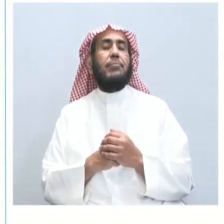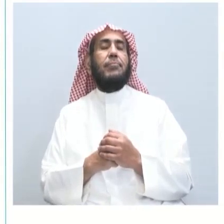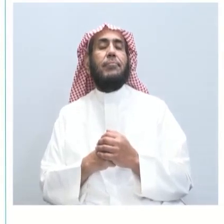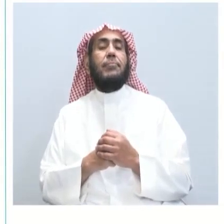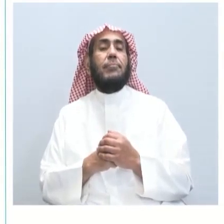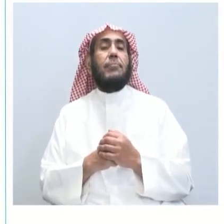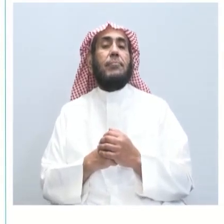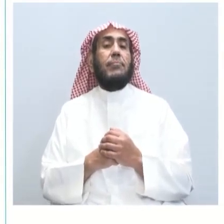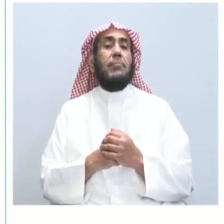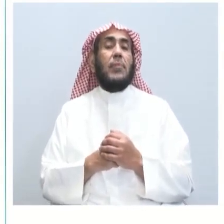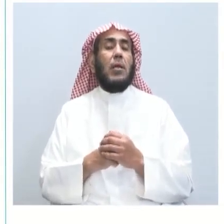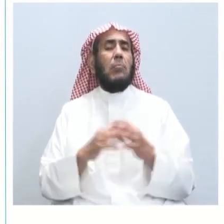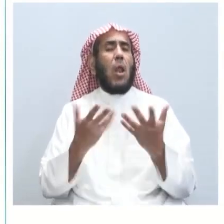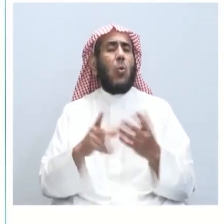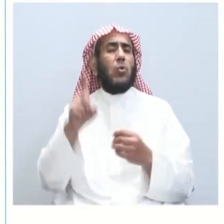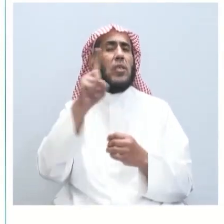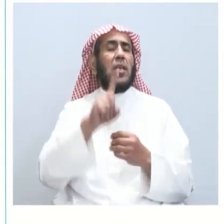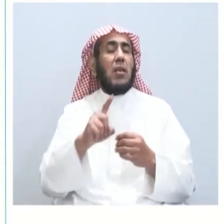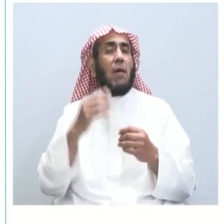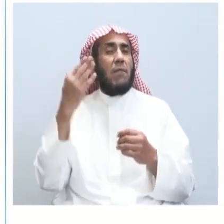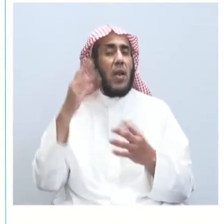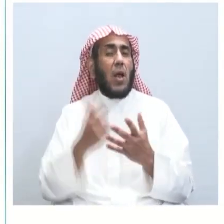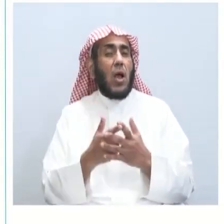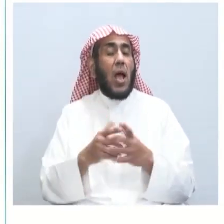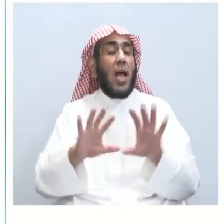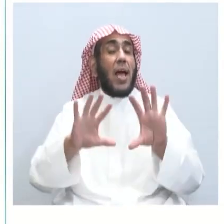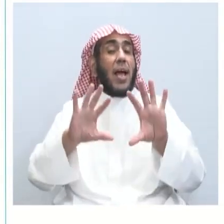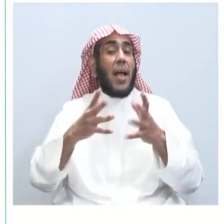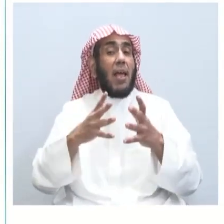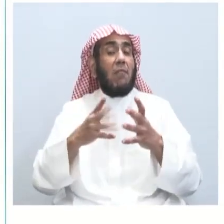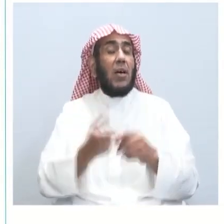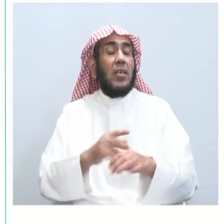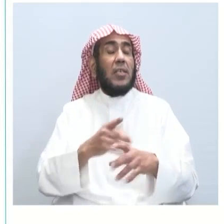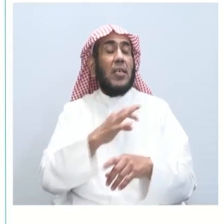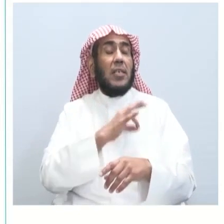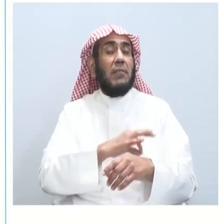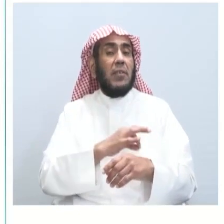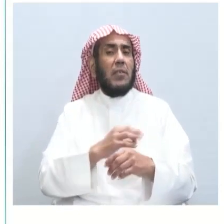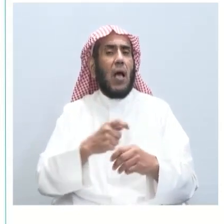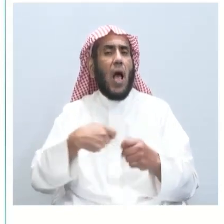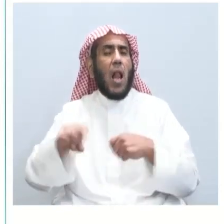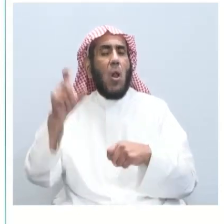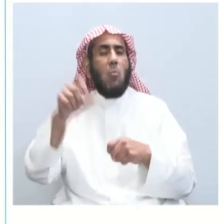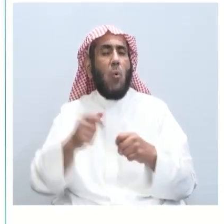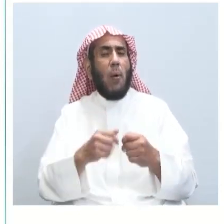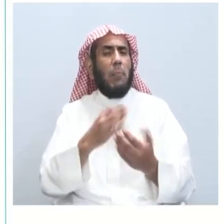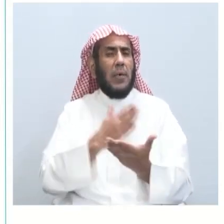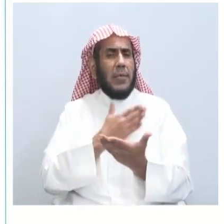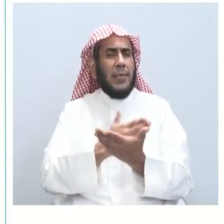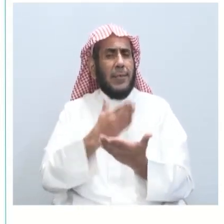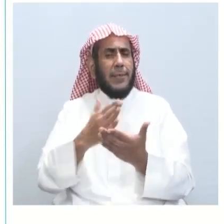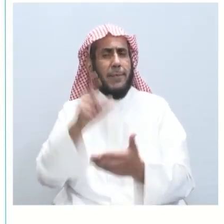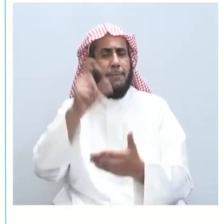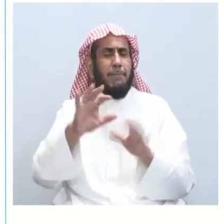الاربع لو تساءلنا هذه الاسئله في رايك كيف سيستفيد المسوق من تقسيم سوق كبير